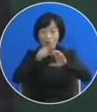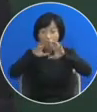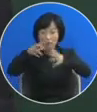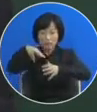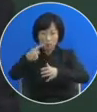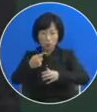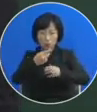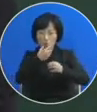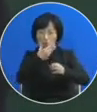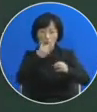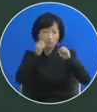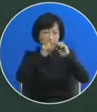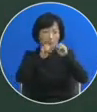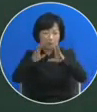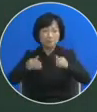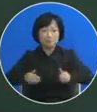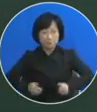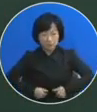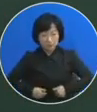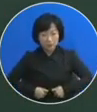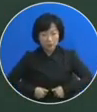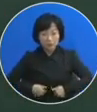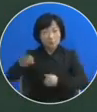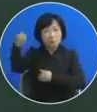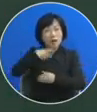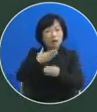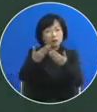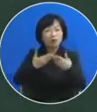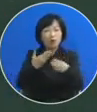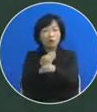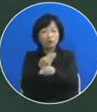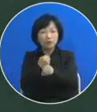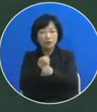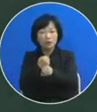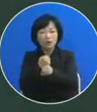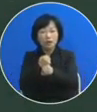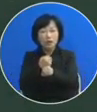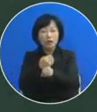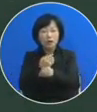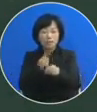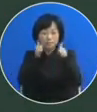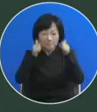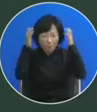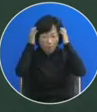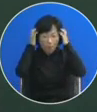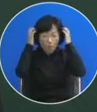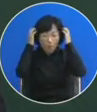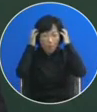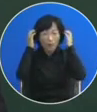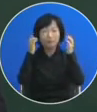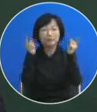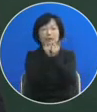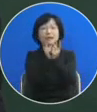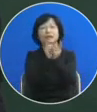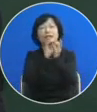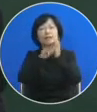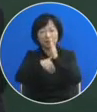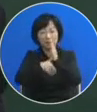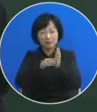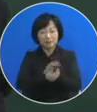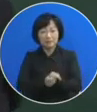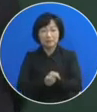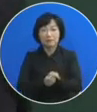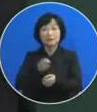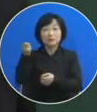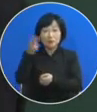법정에서 고난 당할 때. That when he was suffering on trial. 두려울 필요 없습니다. No reason to fear. 오늘 읽은